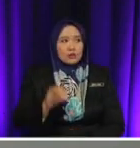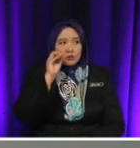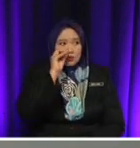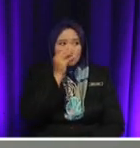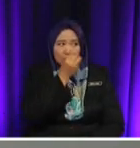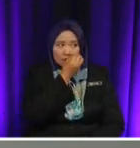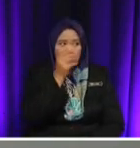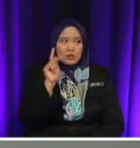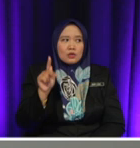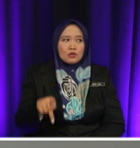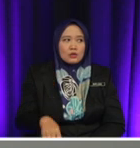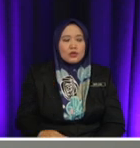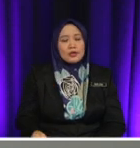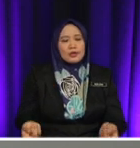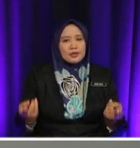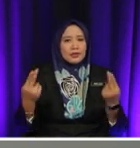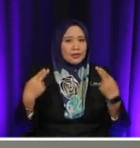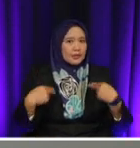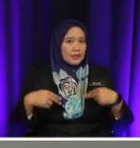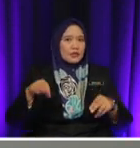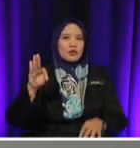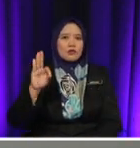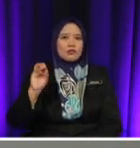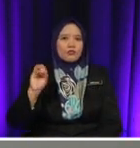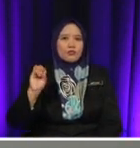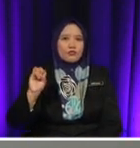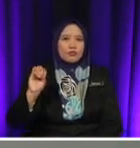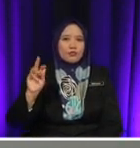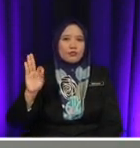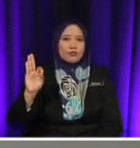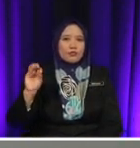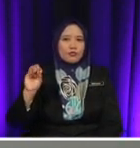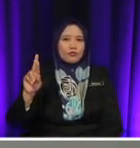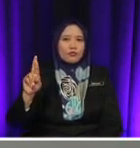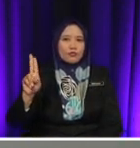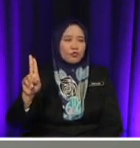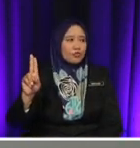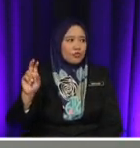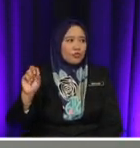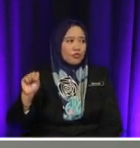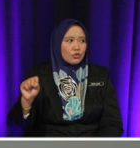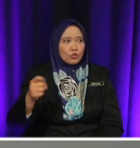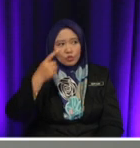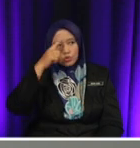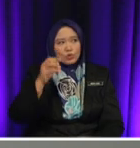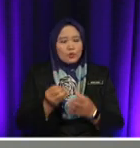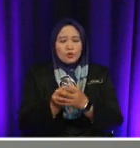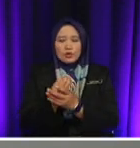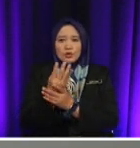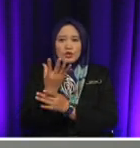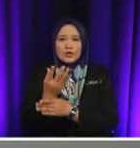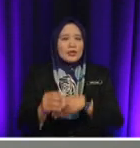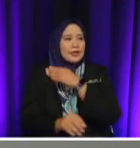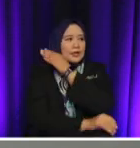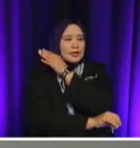akar bunga ataupun daun okey yang pertama kita tengok bahawa untuk mendapatkan pemboleh